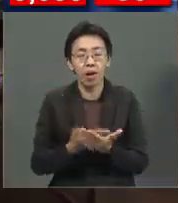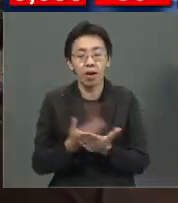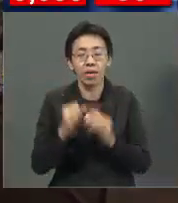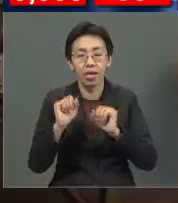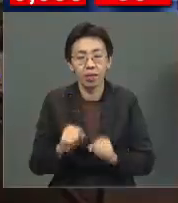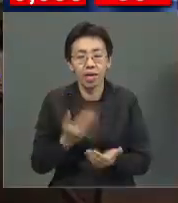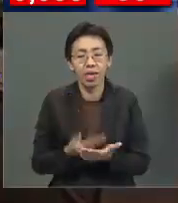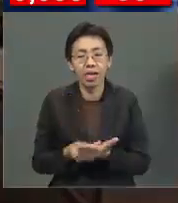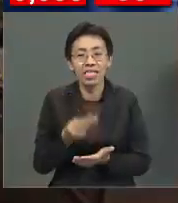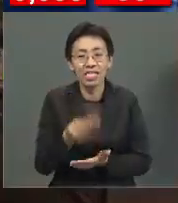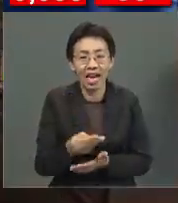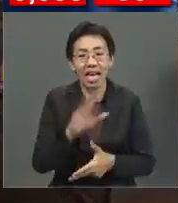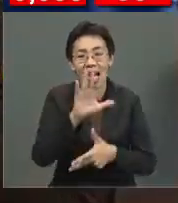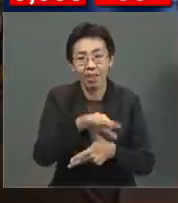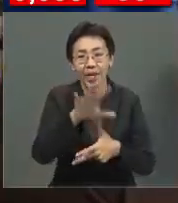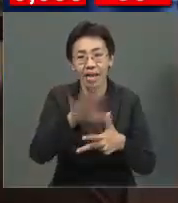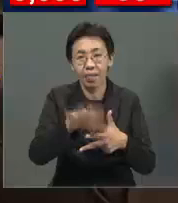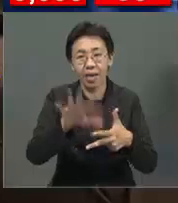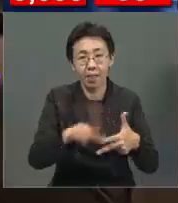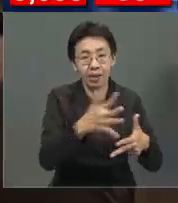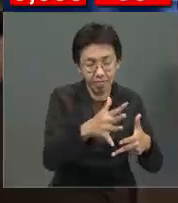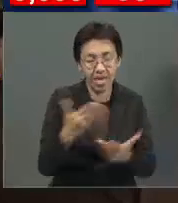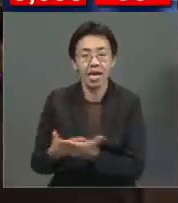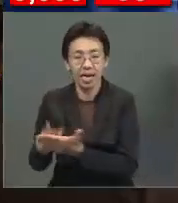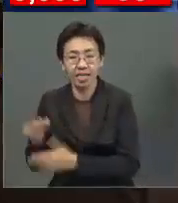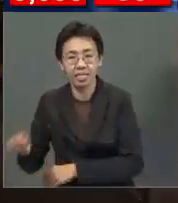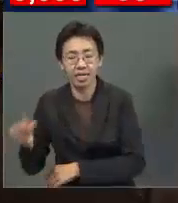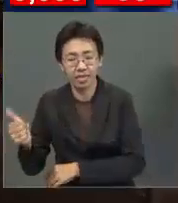บาทจากเดิมที่คณะรัฐมนตรีเคยอนุมัติให้มีการเยียวยา1,000เป็นเวลา 3เดือนคือตั้งแต่เดือนพฤษภาคมถึงกรกฎาคมแต่เนื่องจากมี